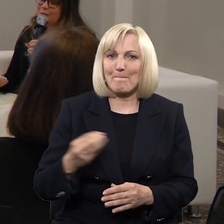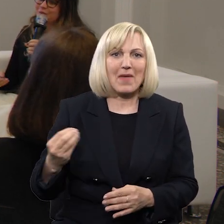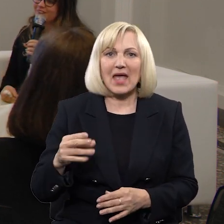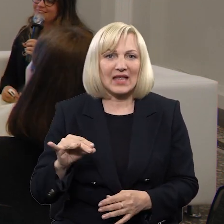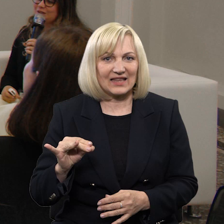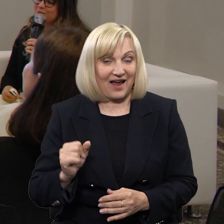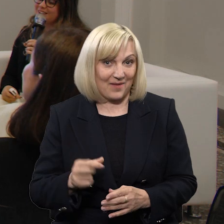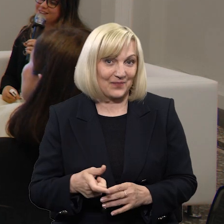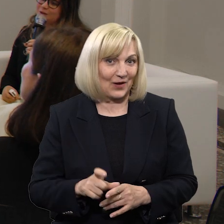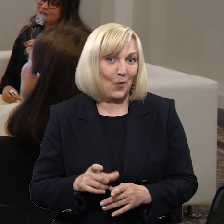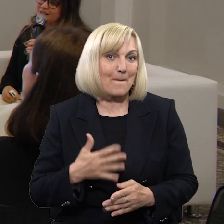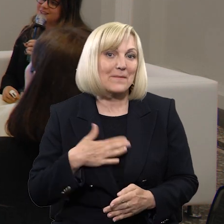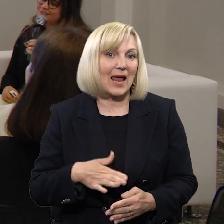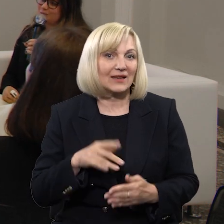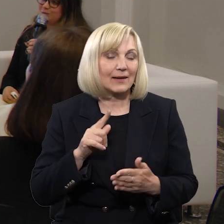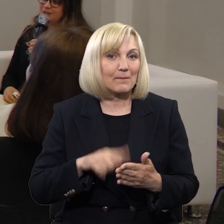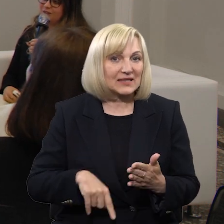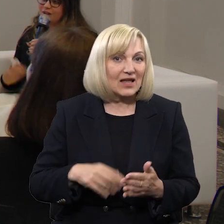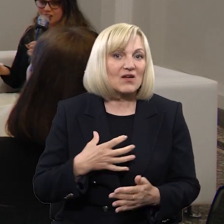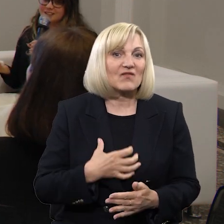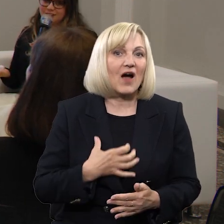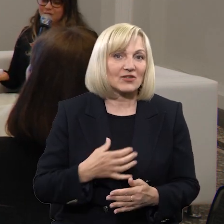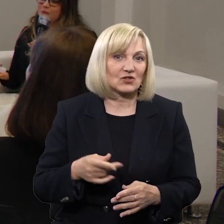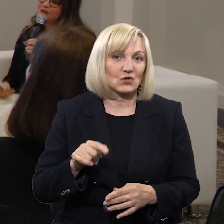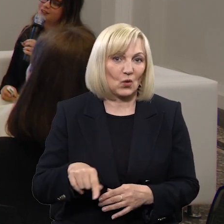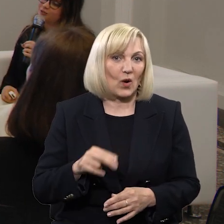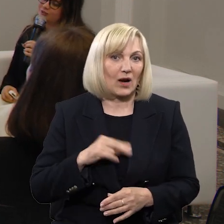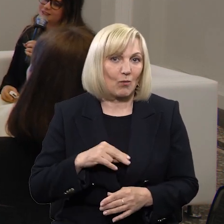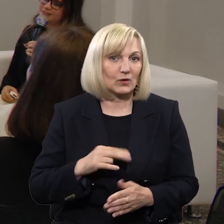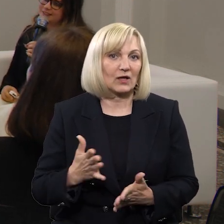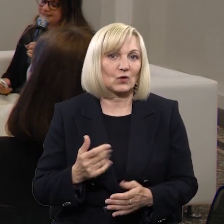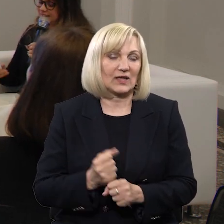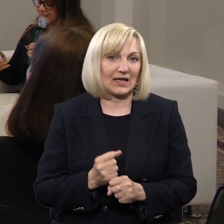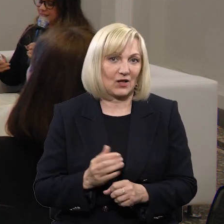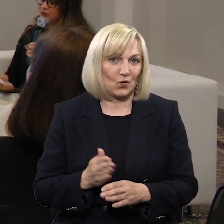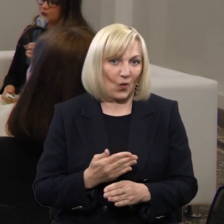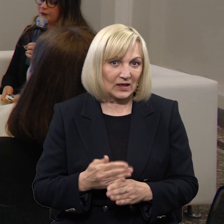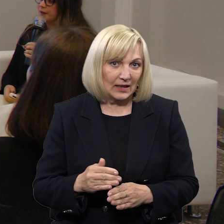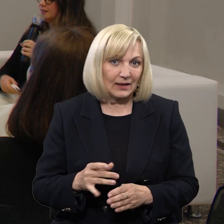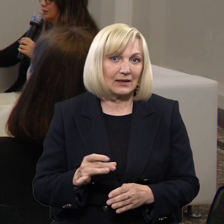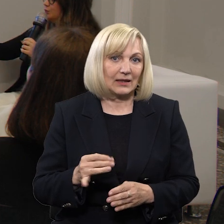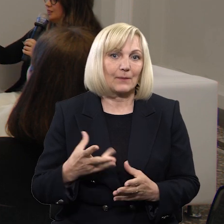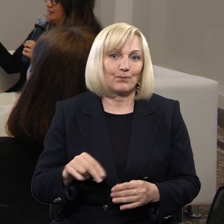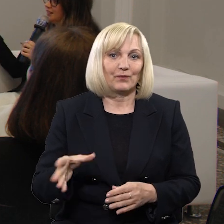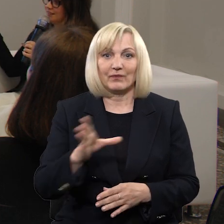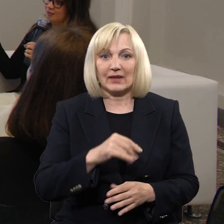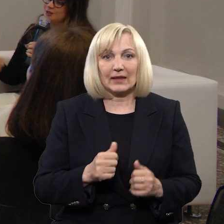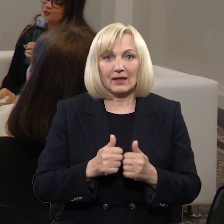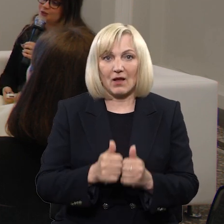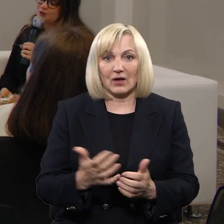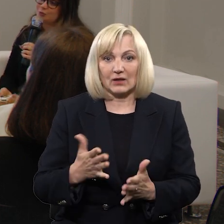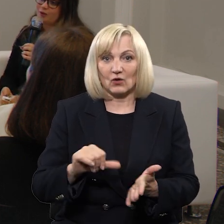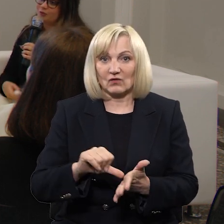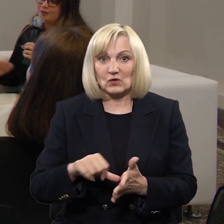да такой приятное Признание в общем-то важности той работы которую делает отдел и которую делают все коллеги